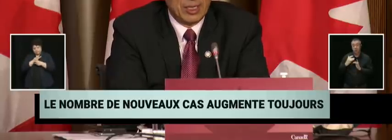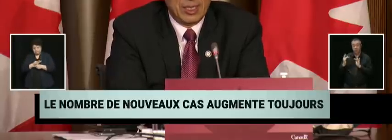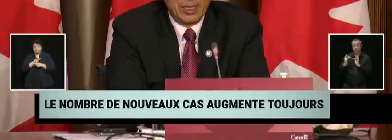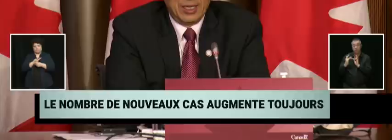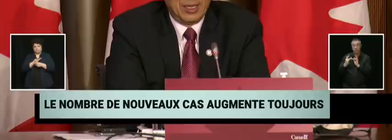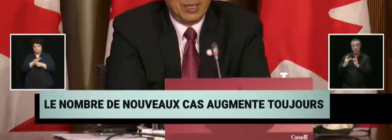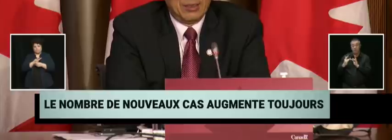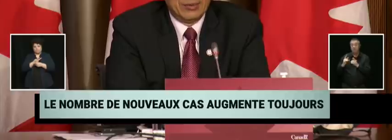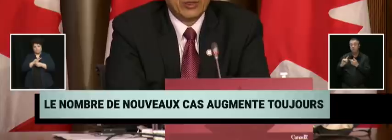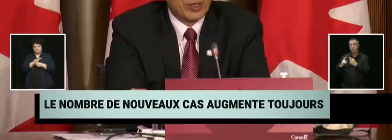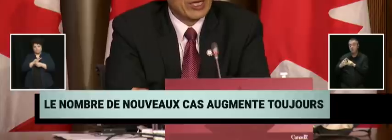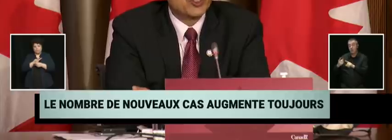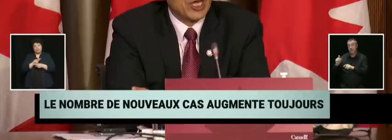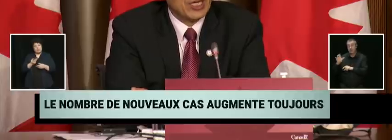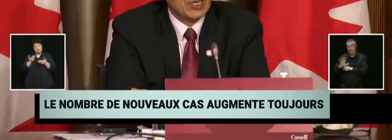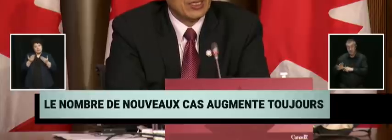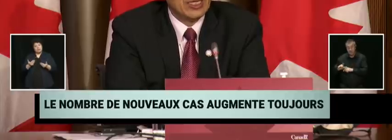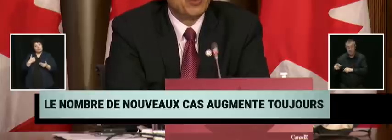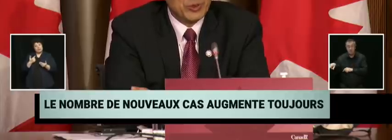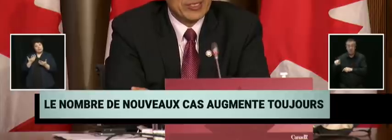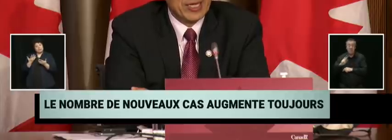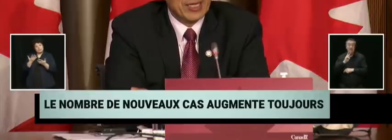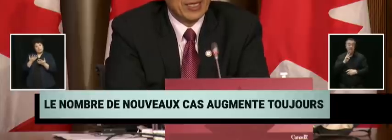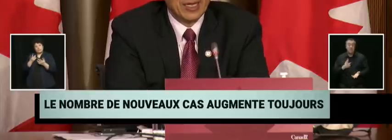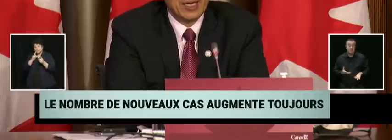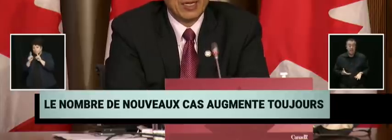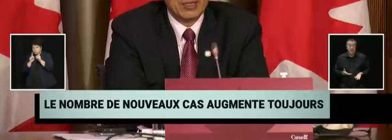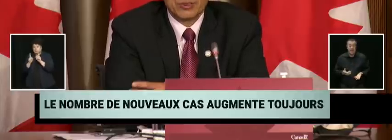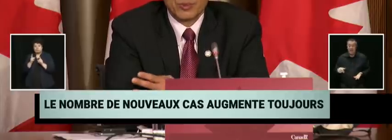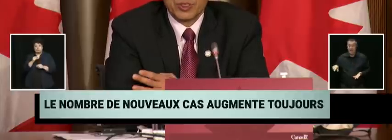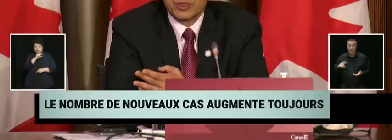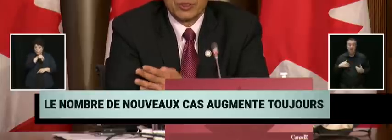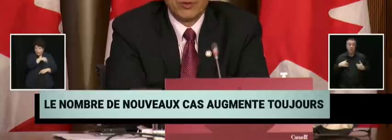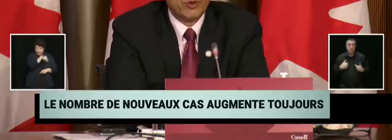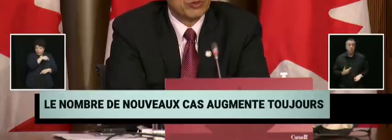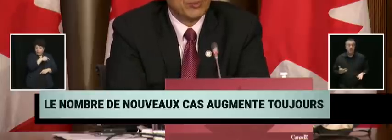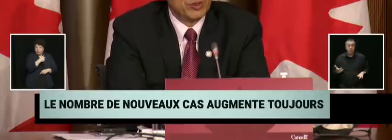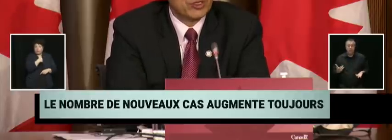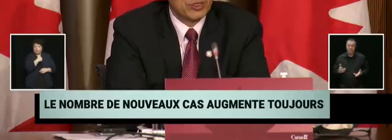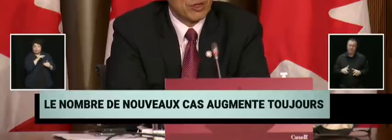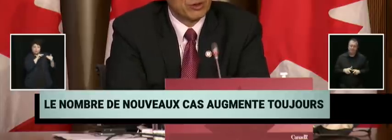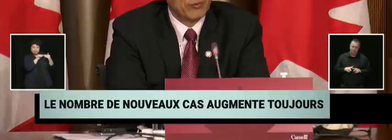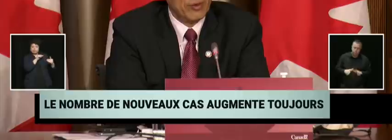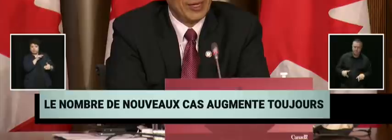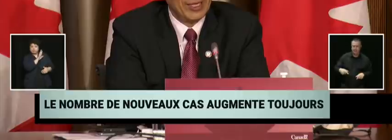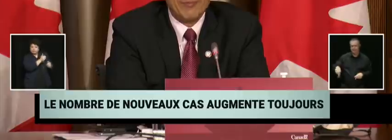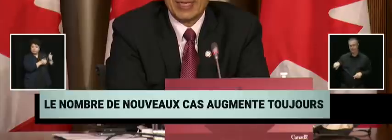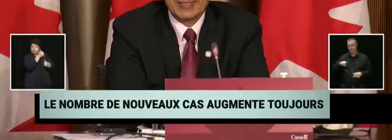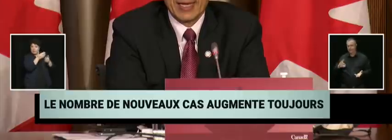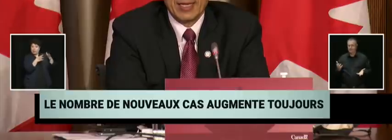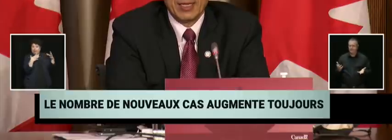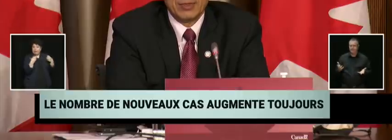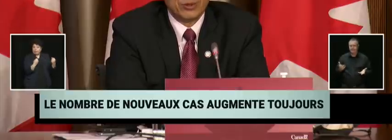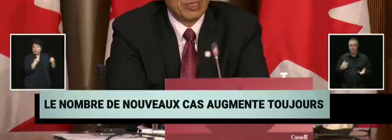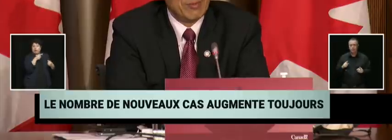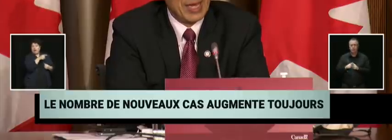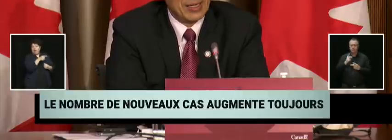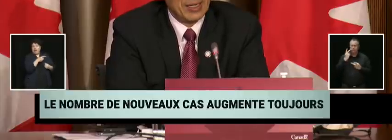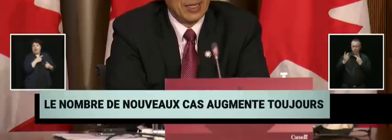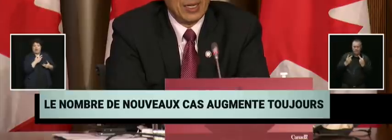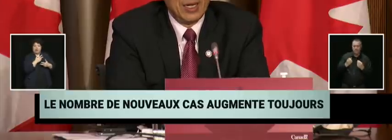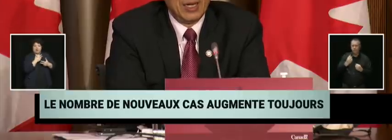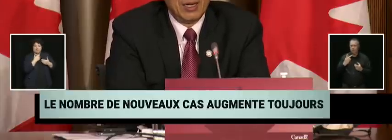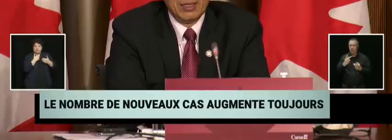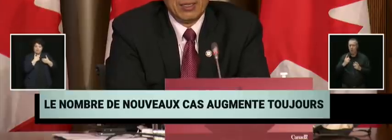vraiment découragés, épuisés. J'ai vu aussi plusieurs entrevues avec les médecins du